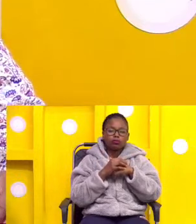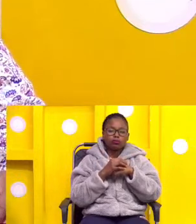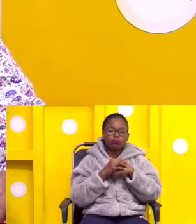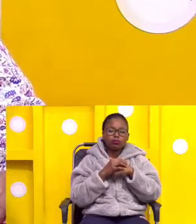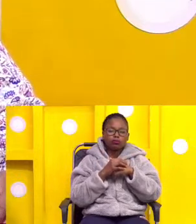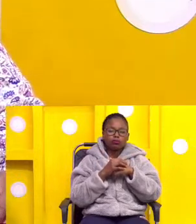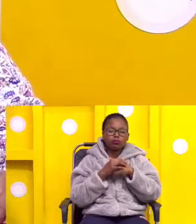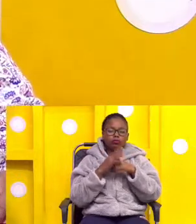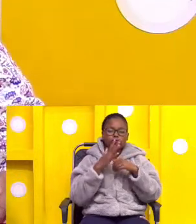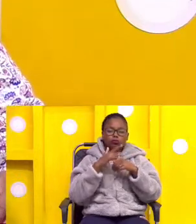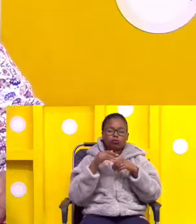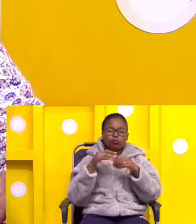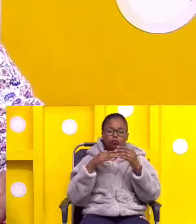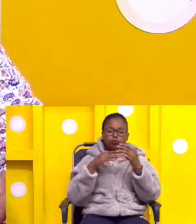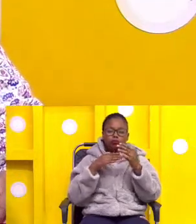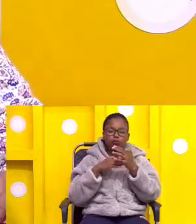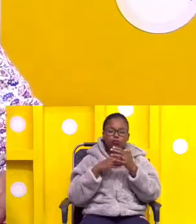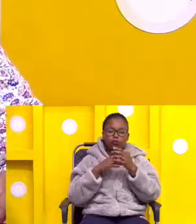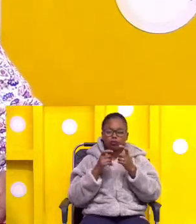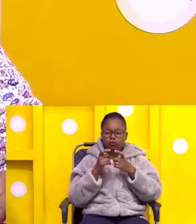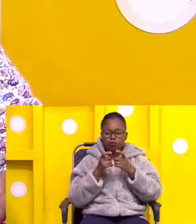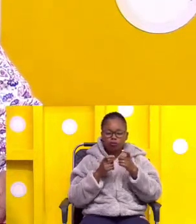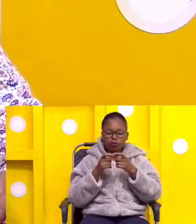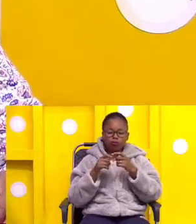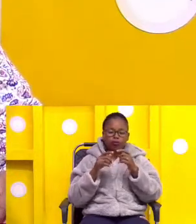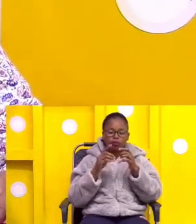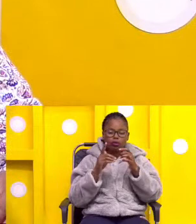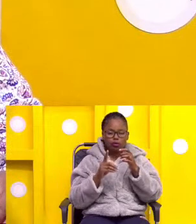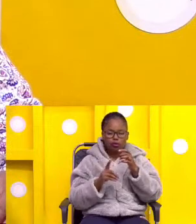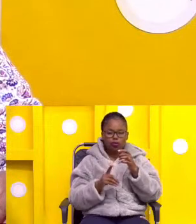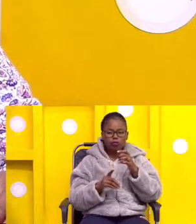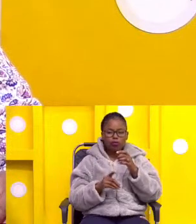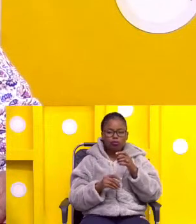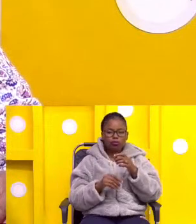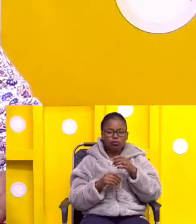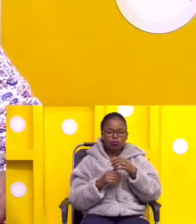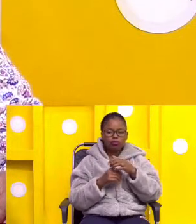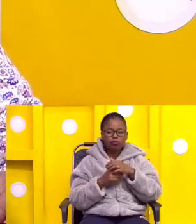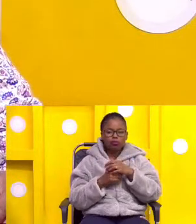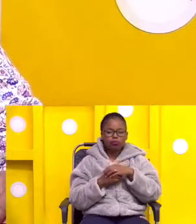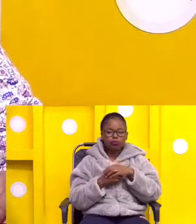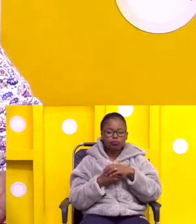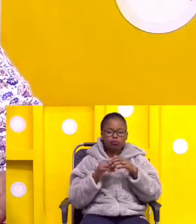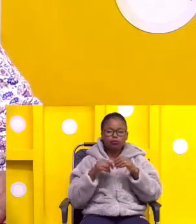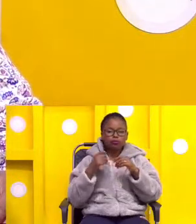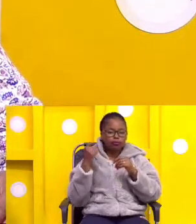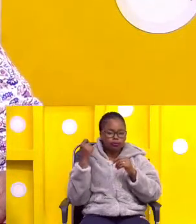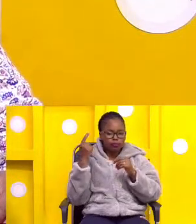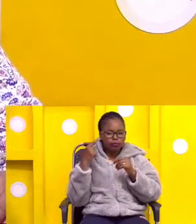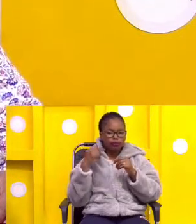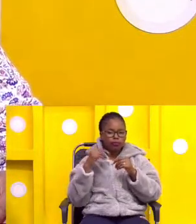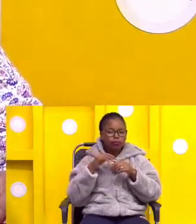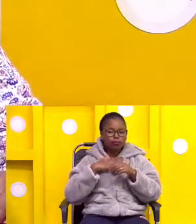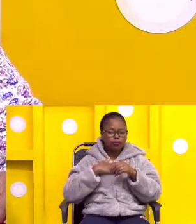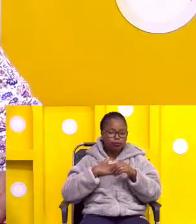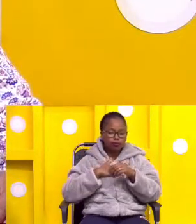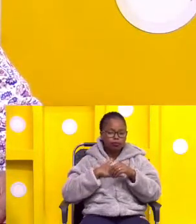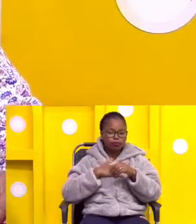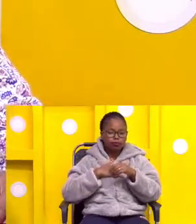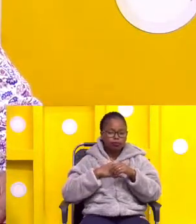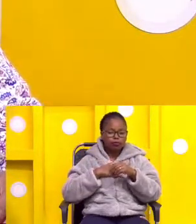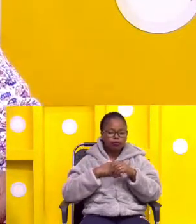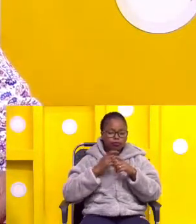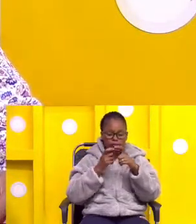Na niyogo kinyahado uthamakethi. Na mwujigwe na mwonyite. Niyogo kinyahado